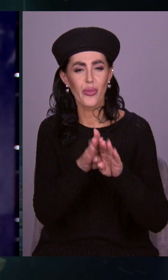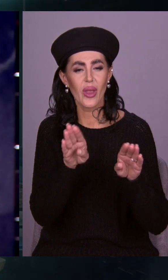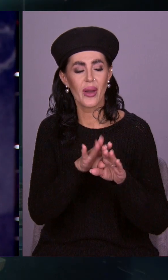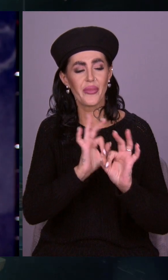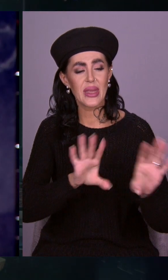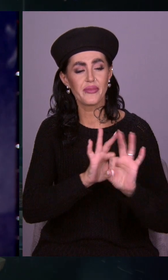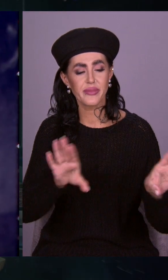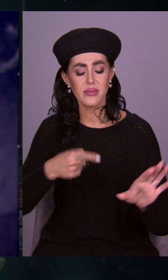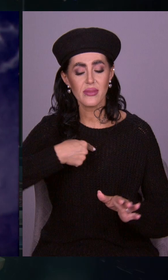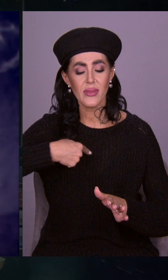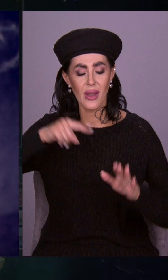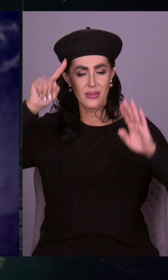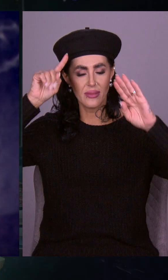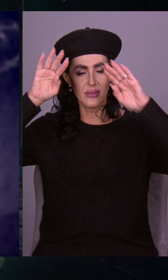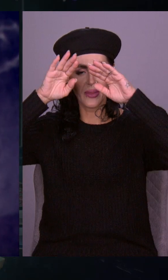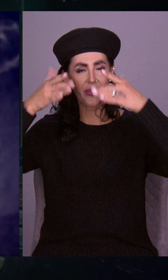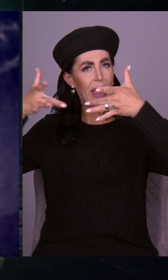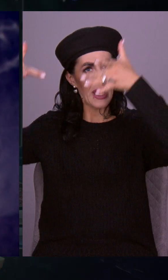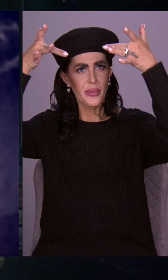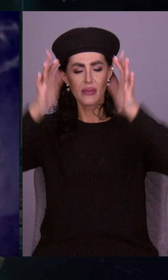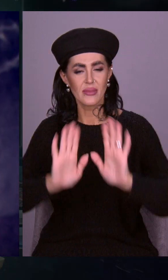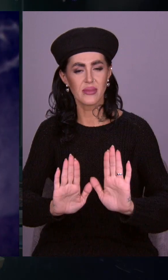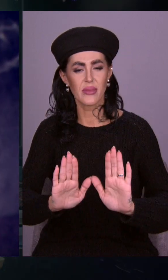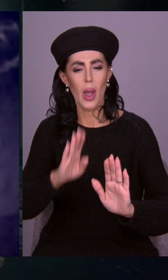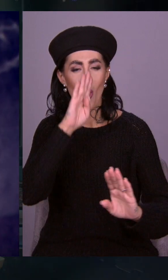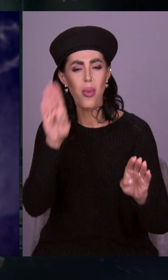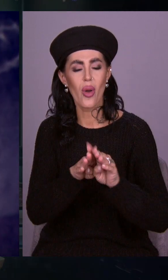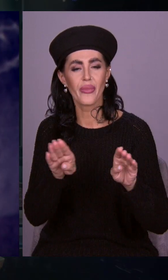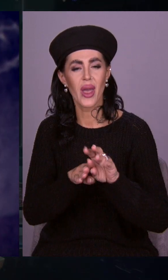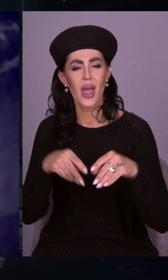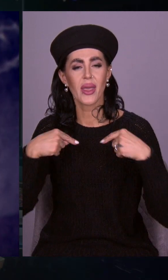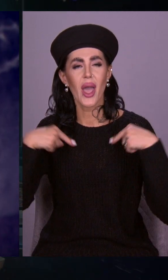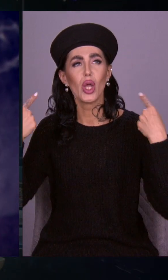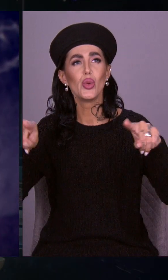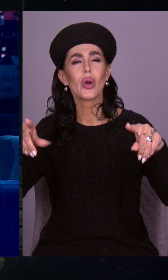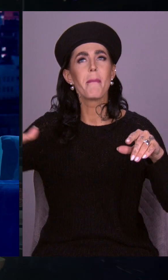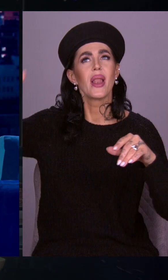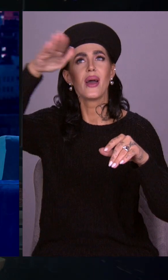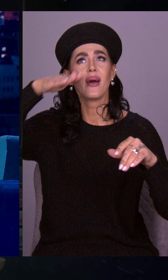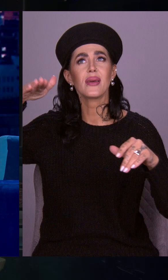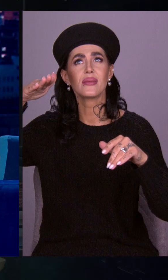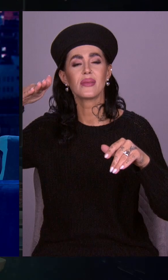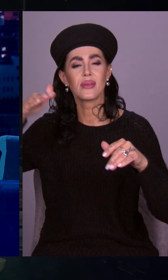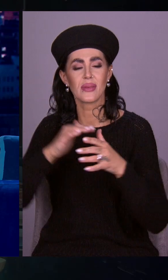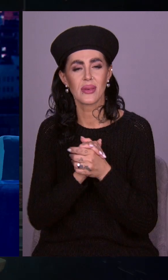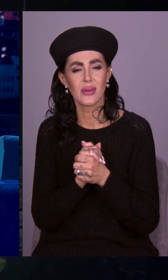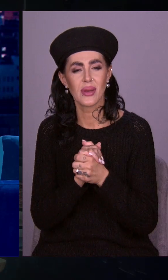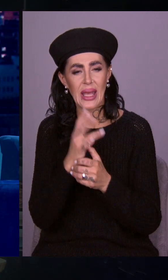не німф, так. А це я з іншої планети. Так. Фільм про